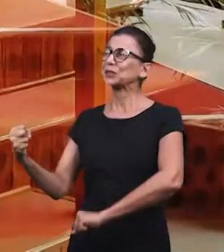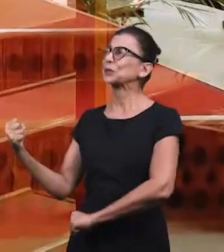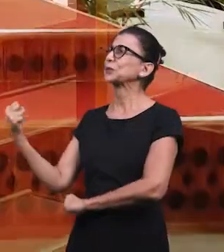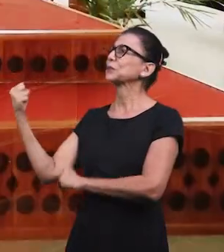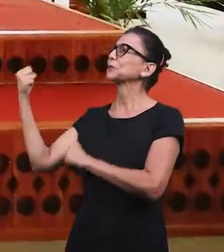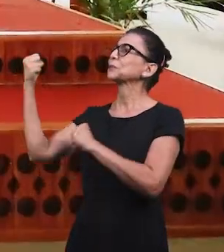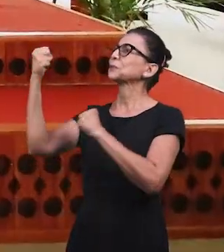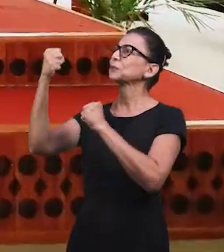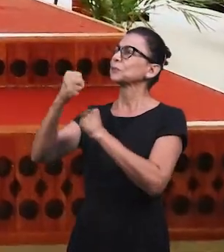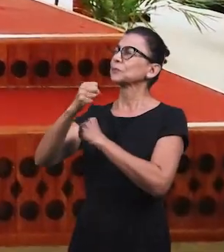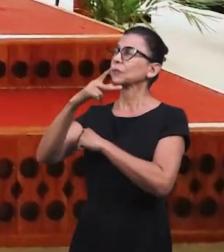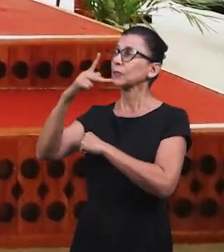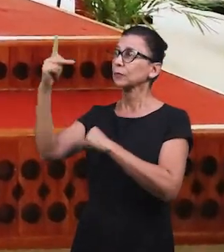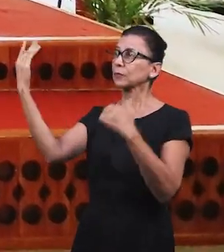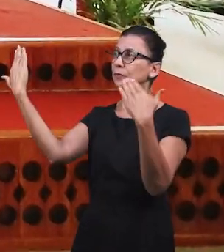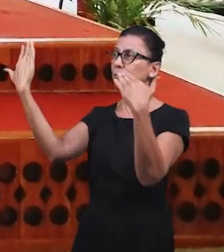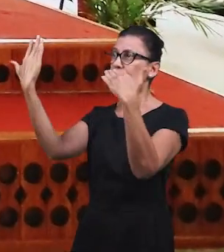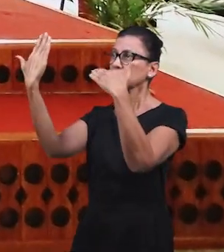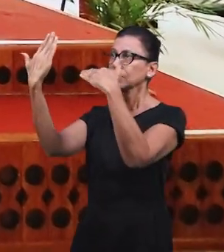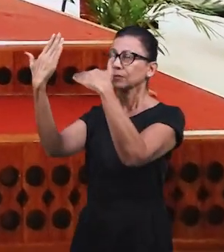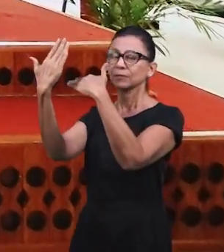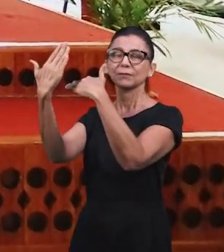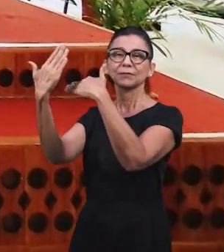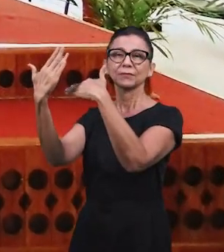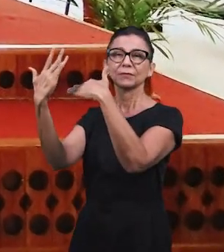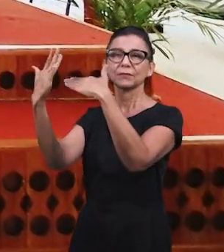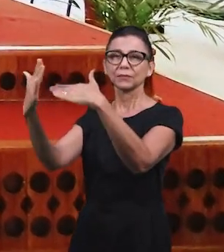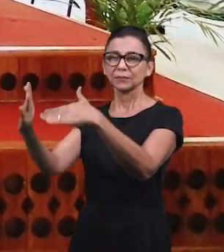Перед Ним мы склонимся.